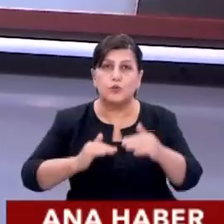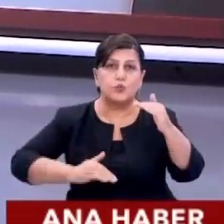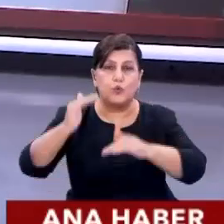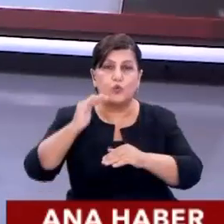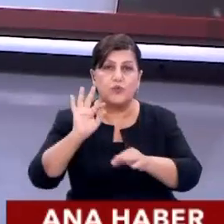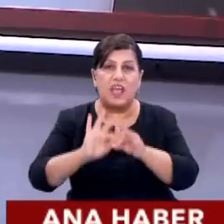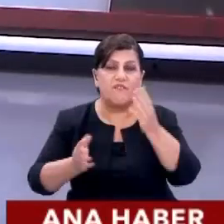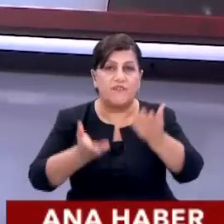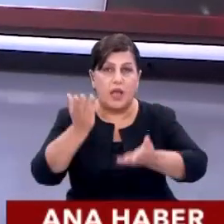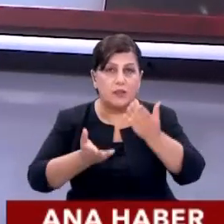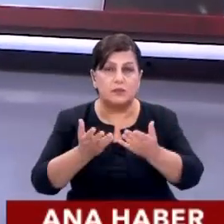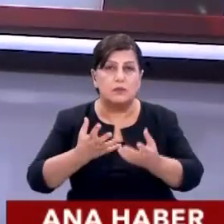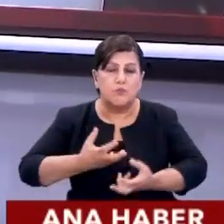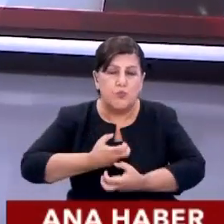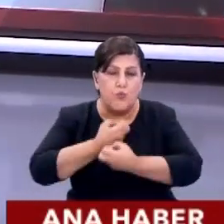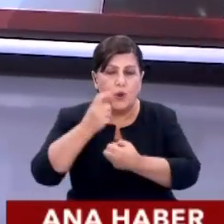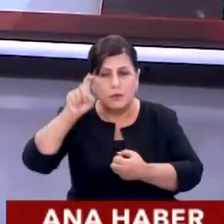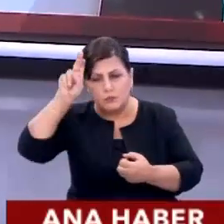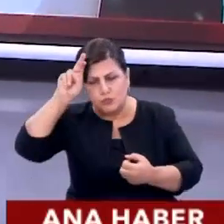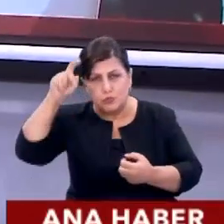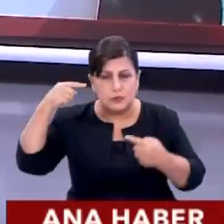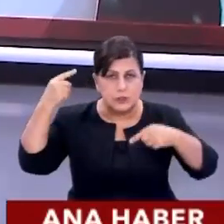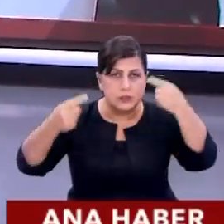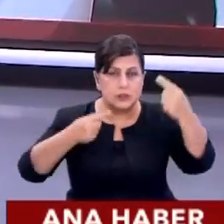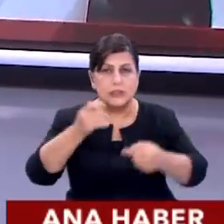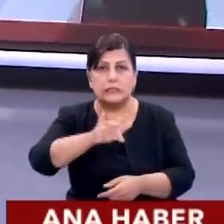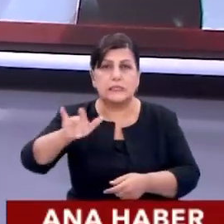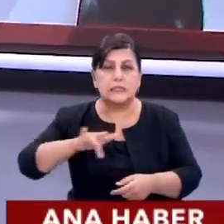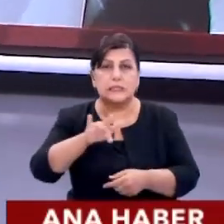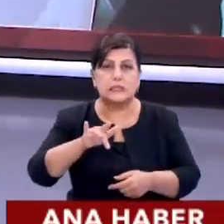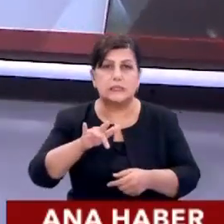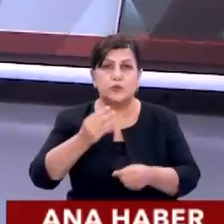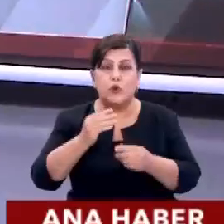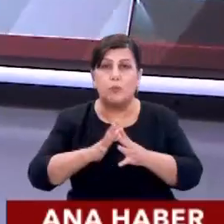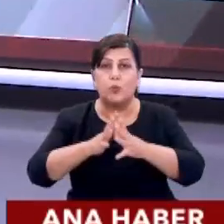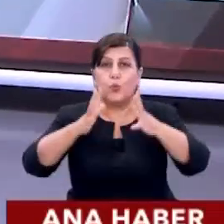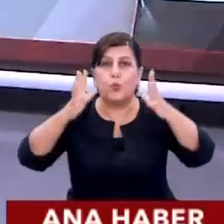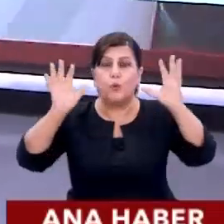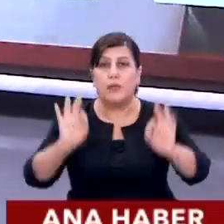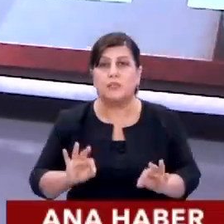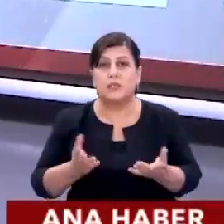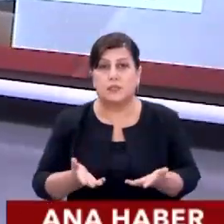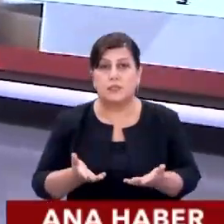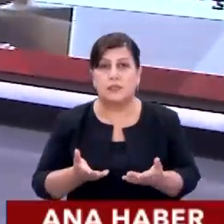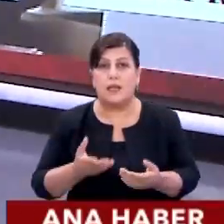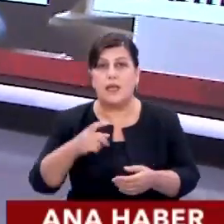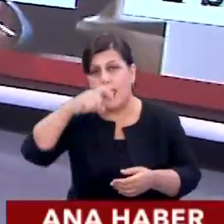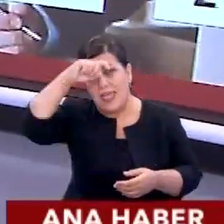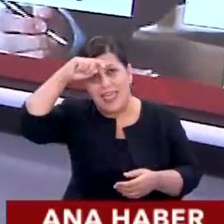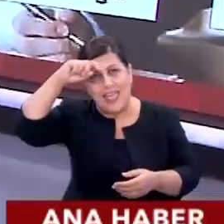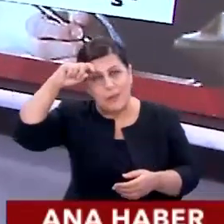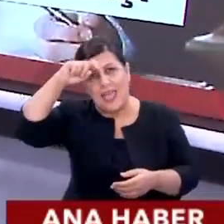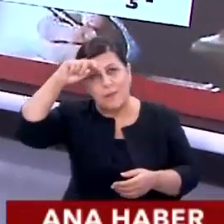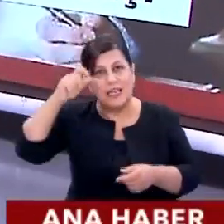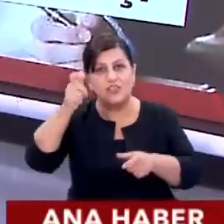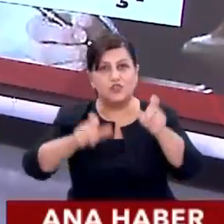enflasyon Buhran çok ciddi işsizliği çığ gibi büyütmeye başladı Emek Emekçi